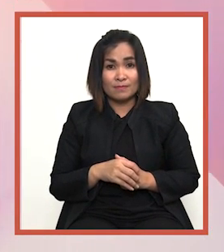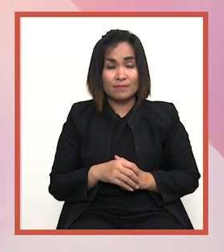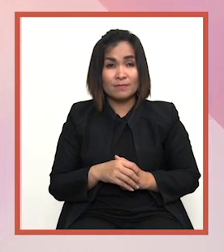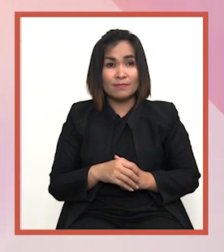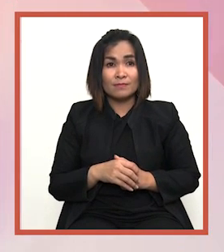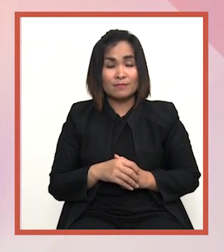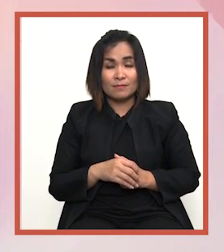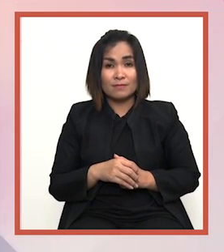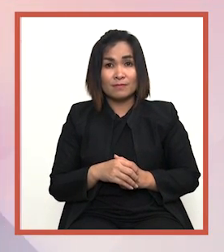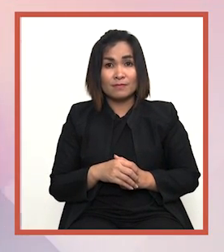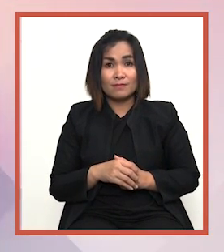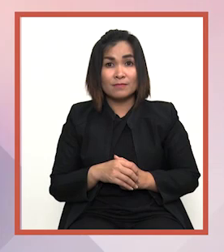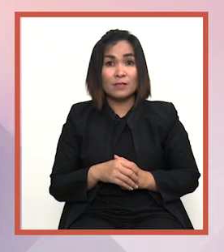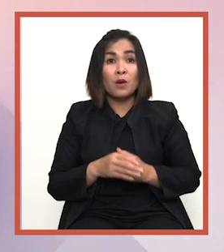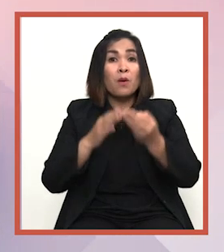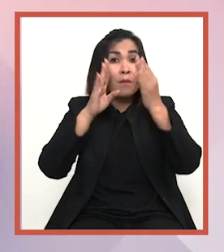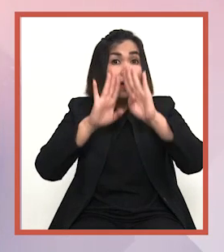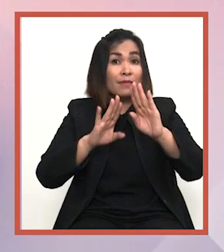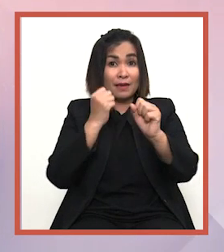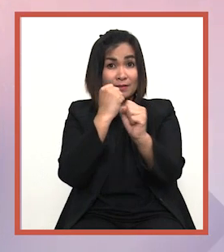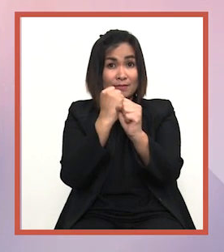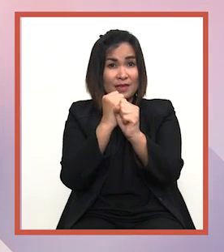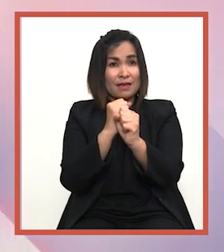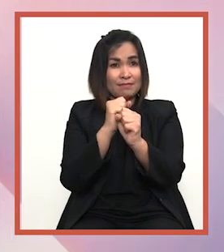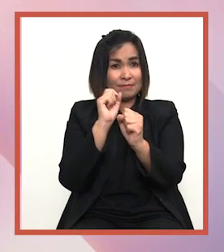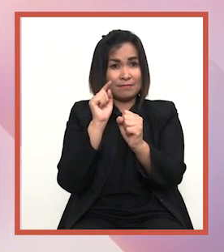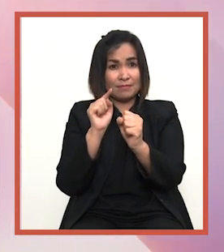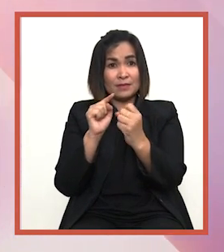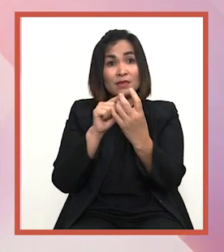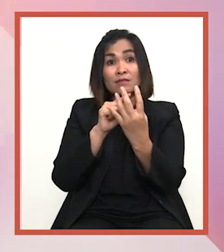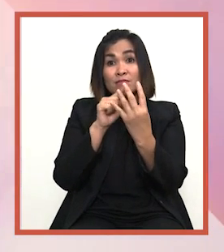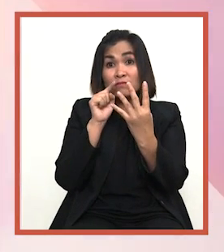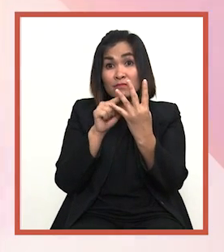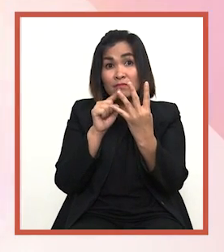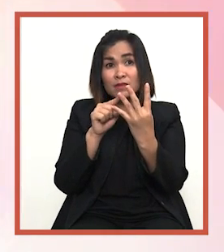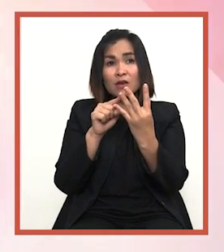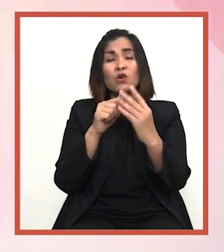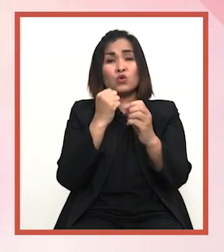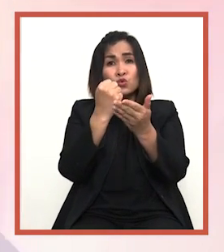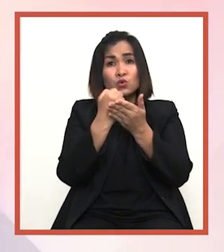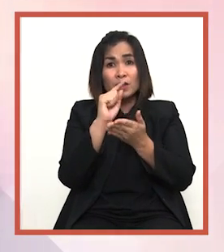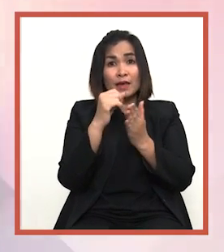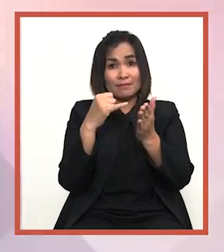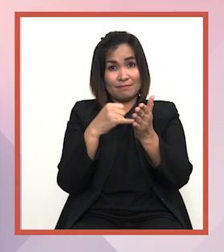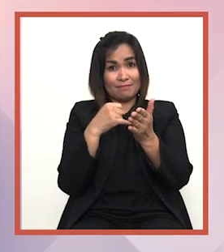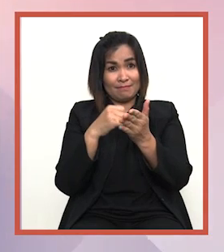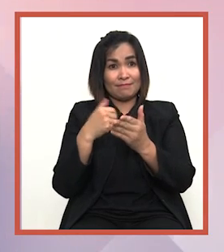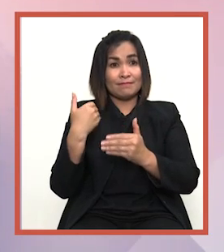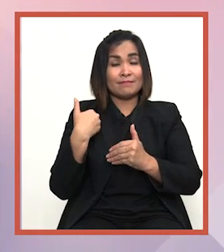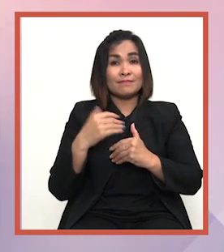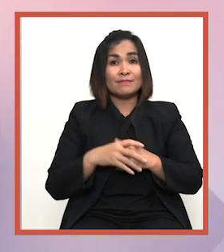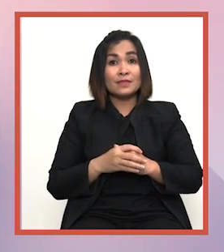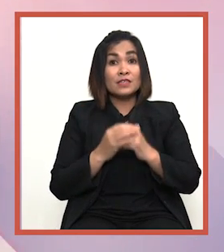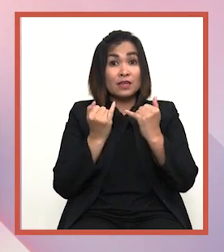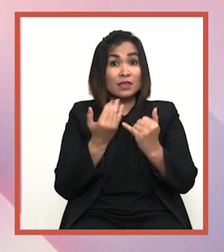ะแบบการทำงานเลยทำให้นะครับแบบที่เขียนออกมานะครับดูง่ายขึ้นนะครับเร